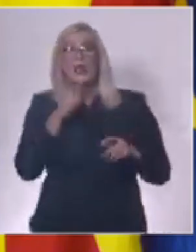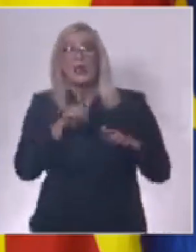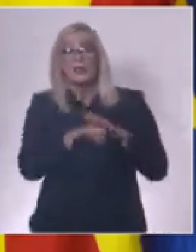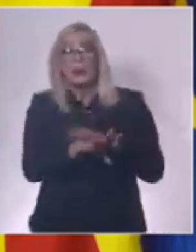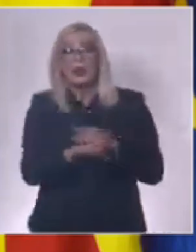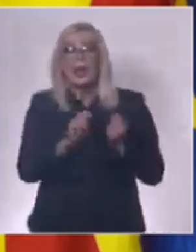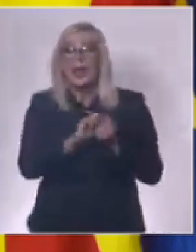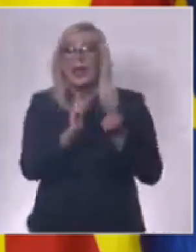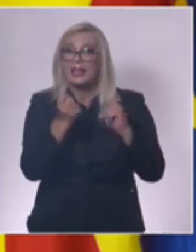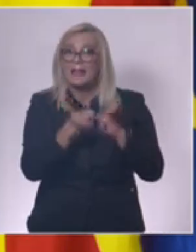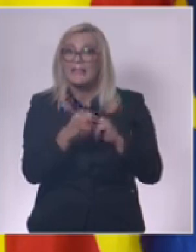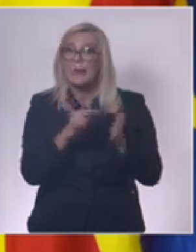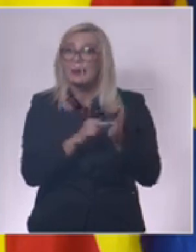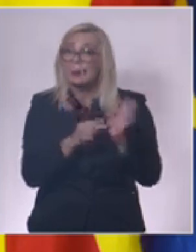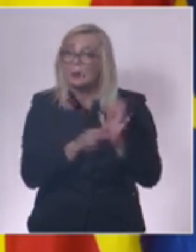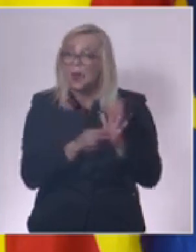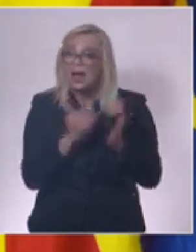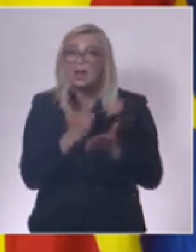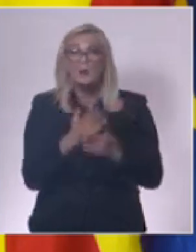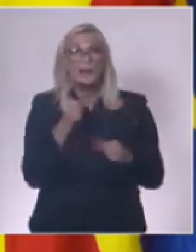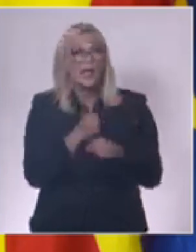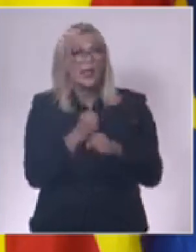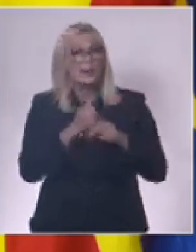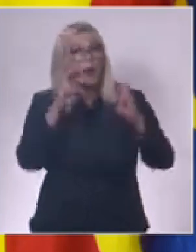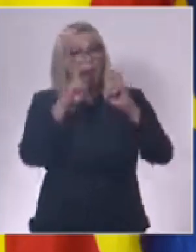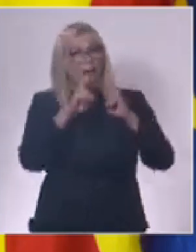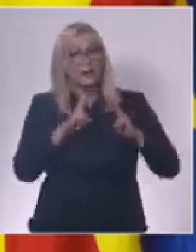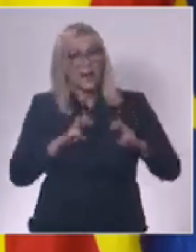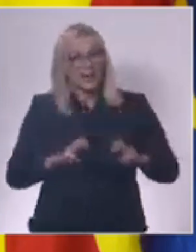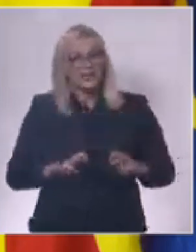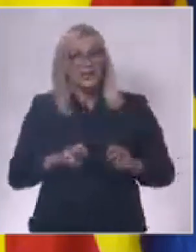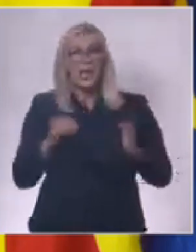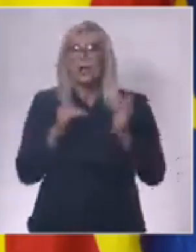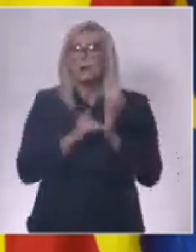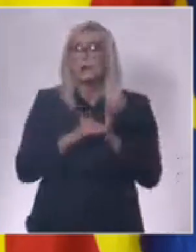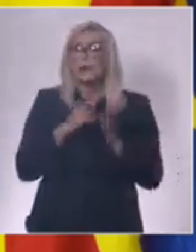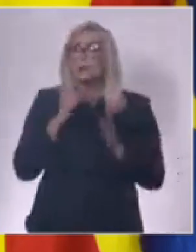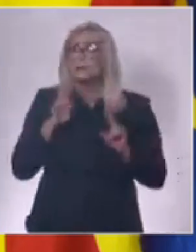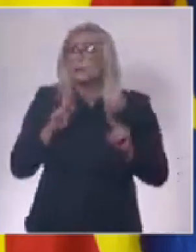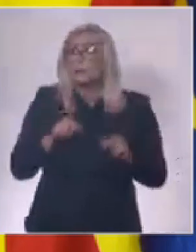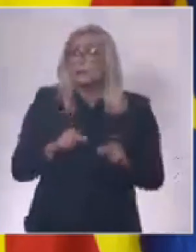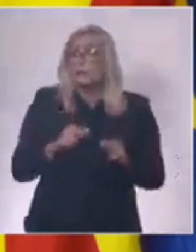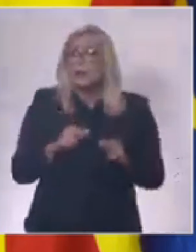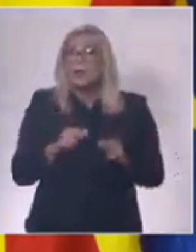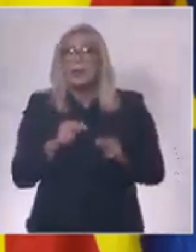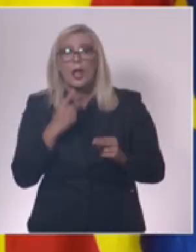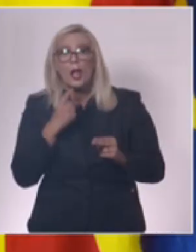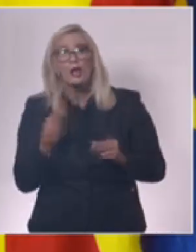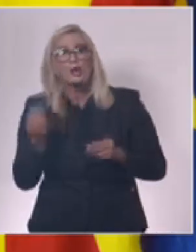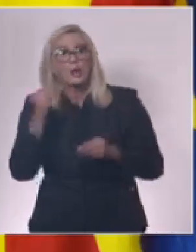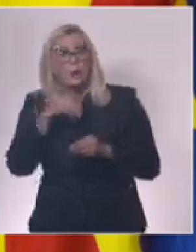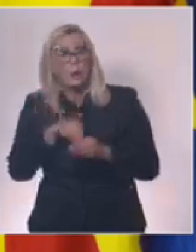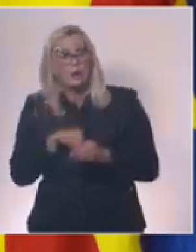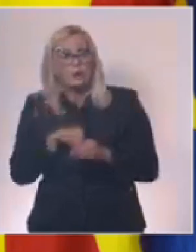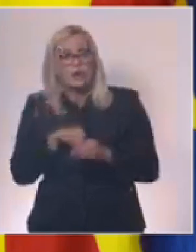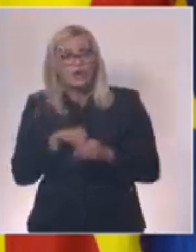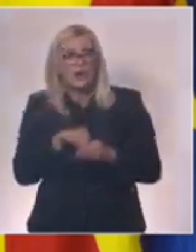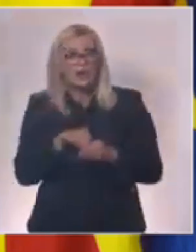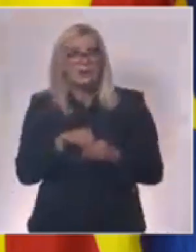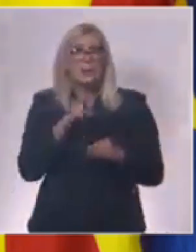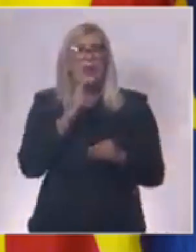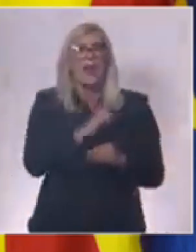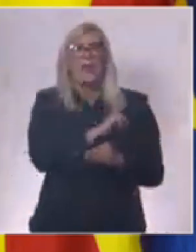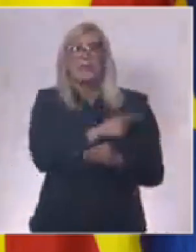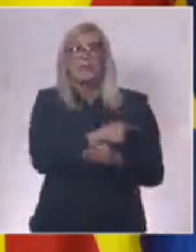на реформската агенда, ќе биде направена анализа за евентуална потреба од создавање на дополнителна структура или користење на